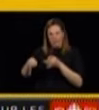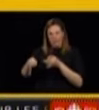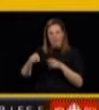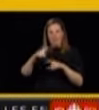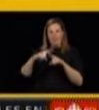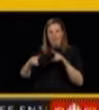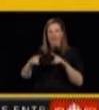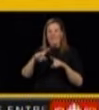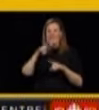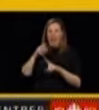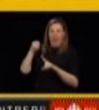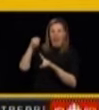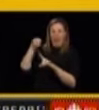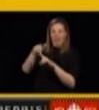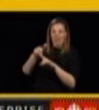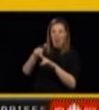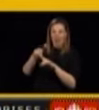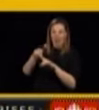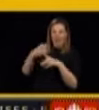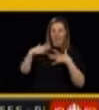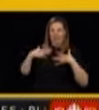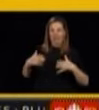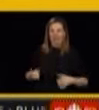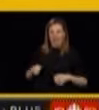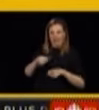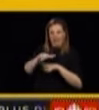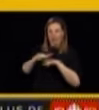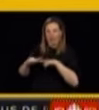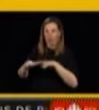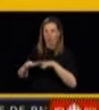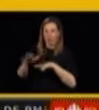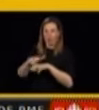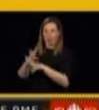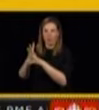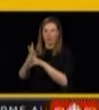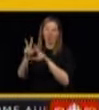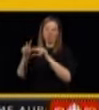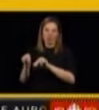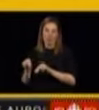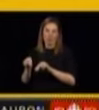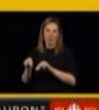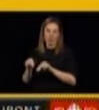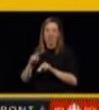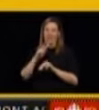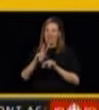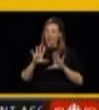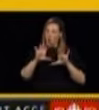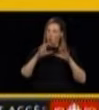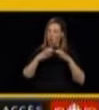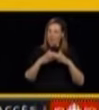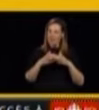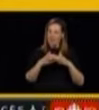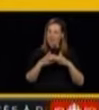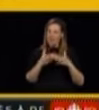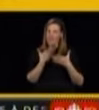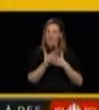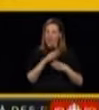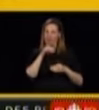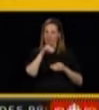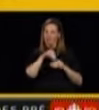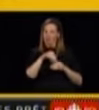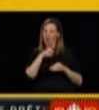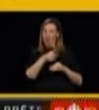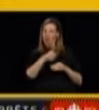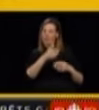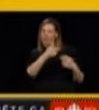n'avait pas d'impact sur l'état de la santé du patient. Et là-dessus, il y a des comités de surveillance, des comités de suivi